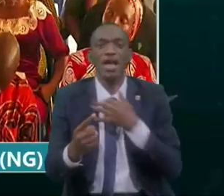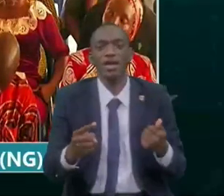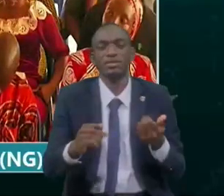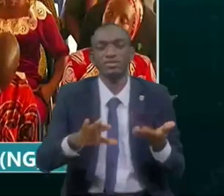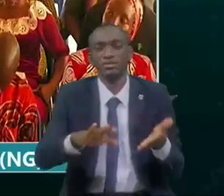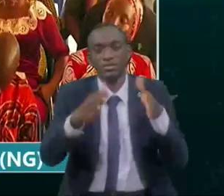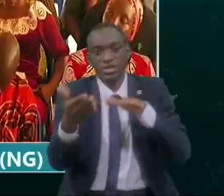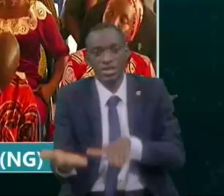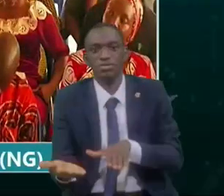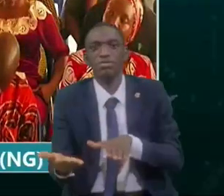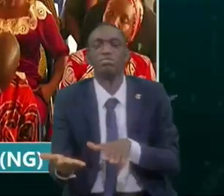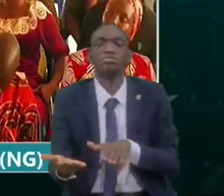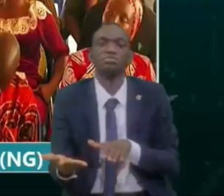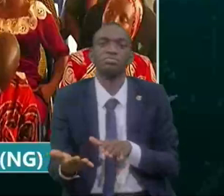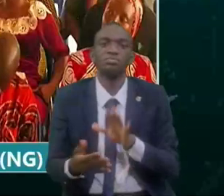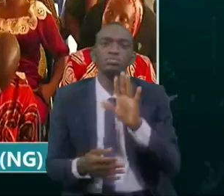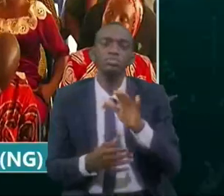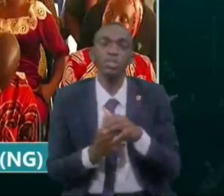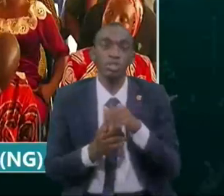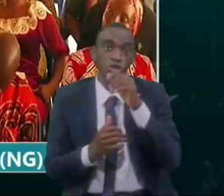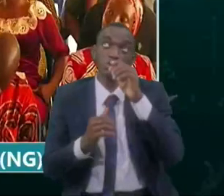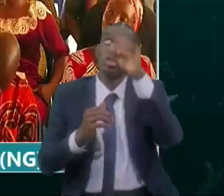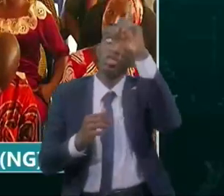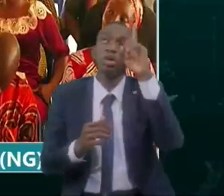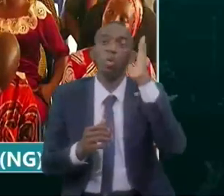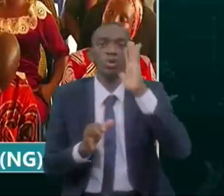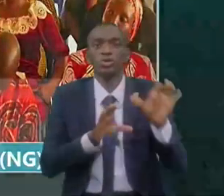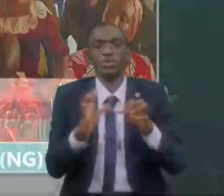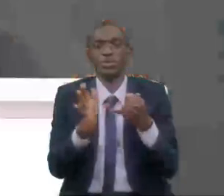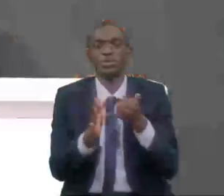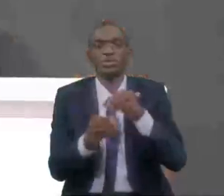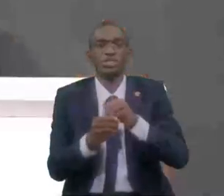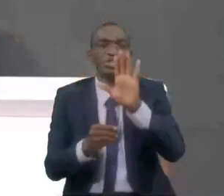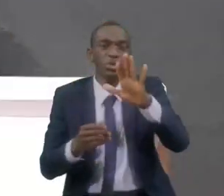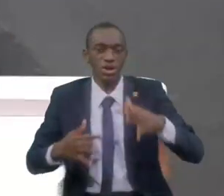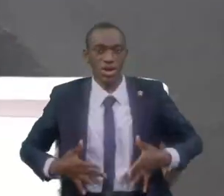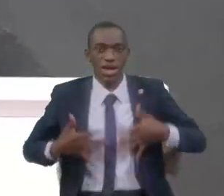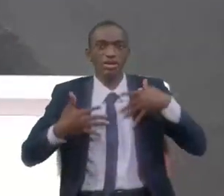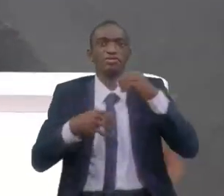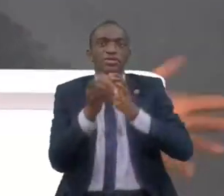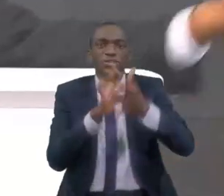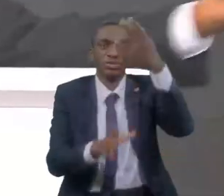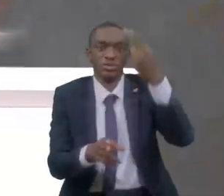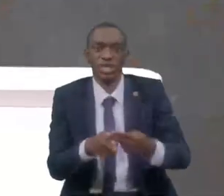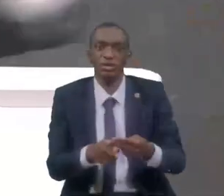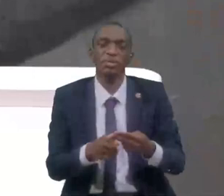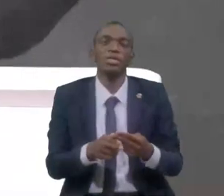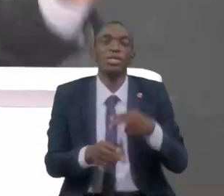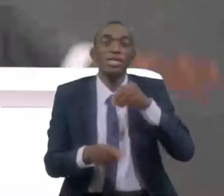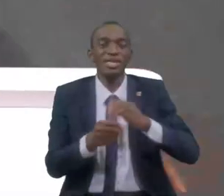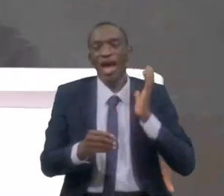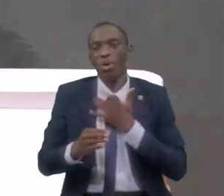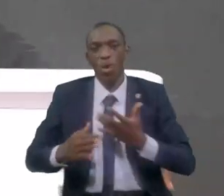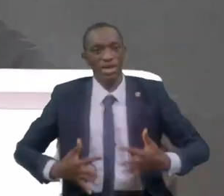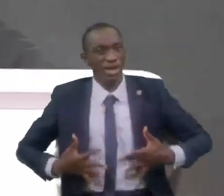et de la mort. Il le fera dans ta vie, il le fera dans